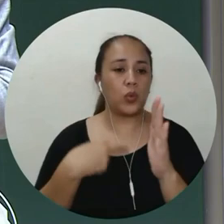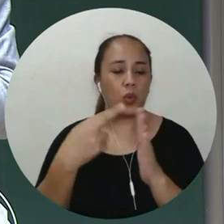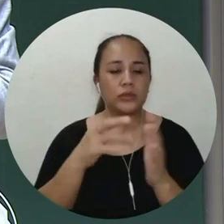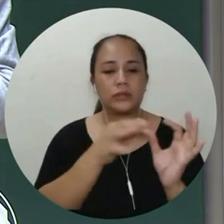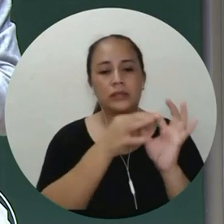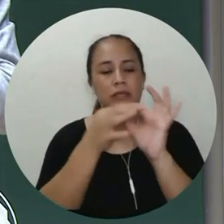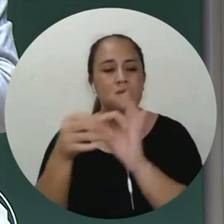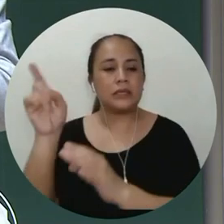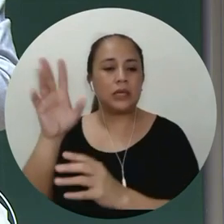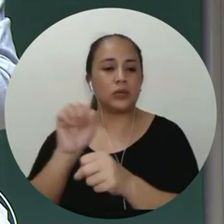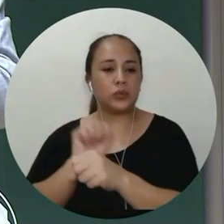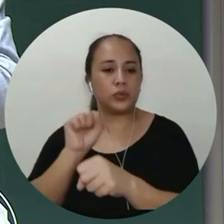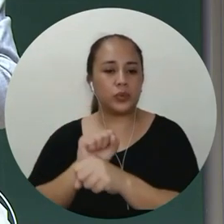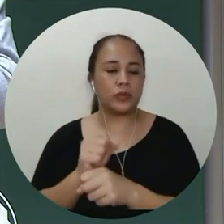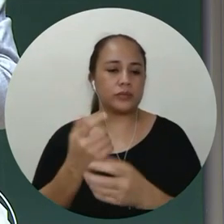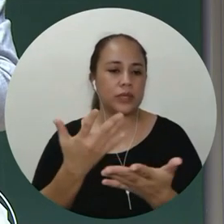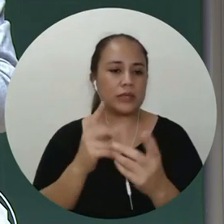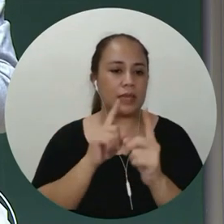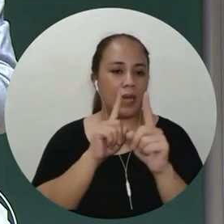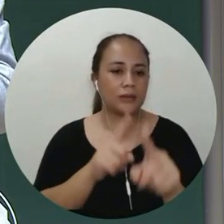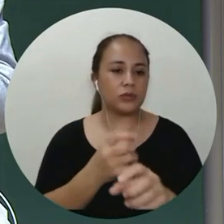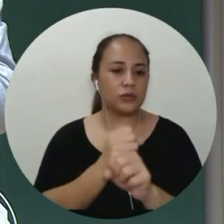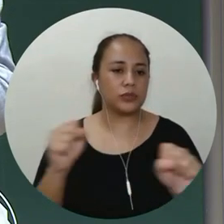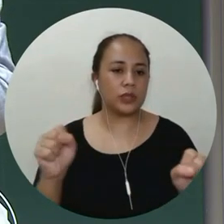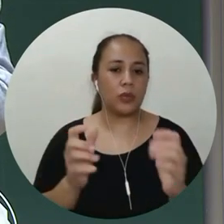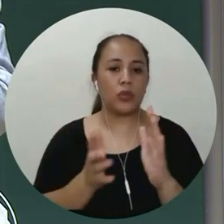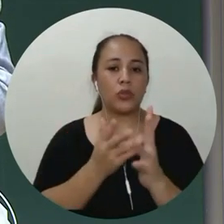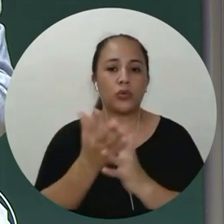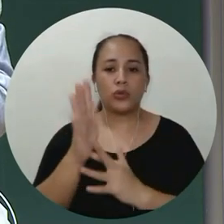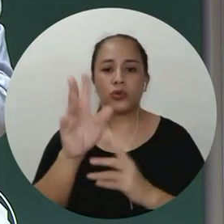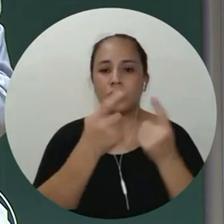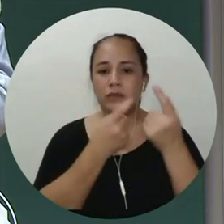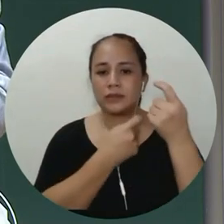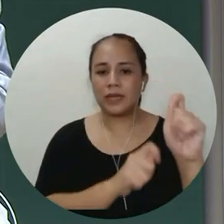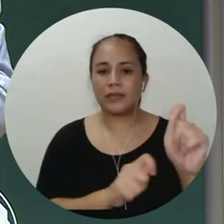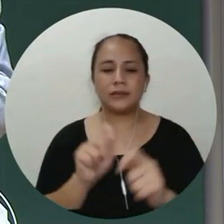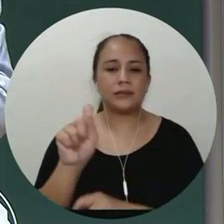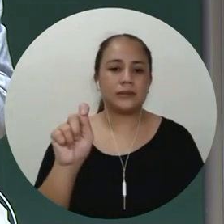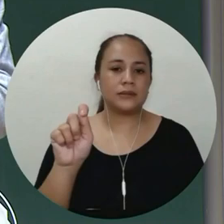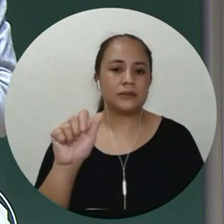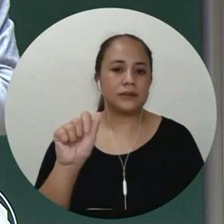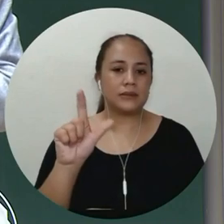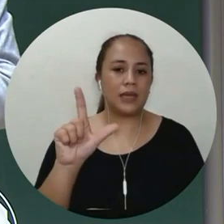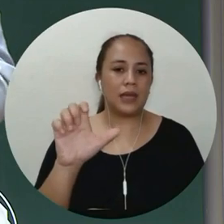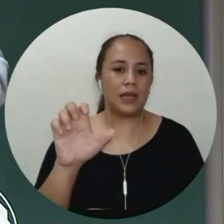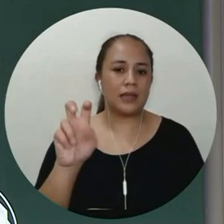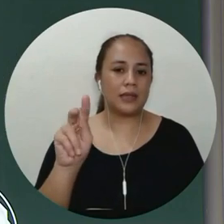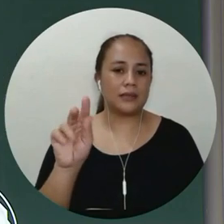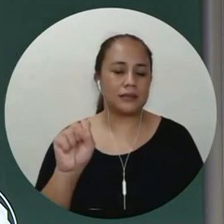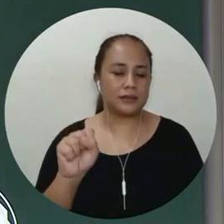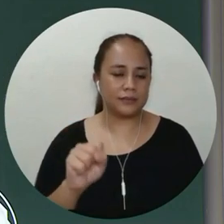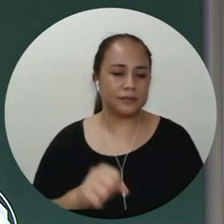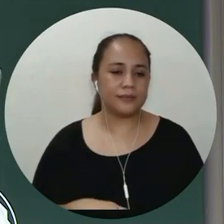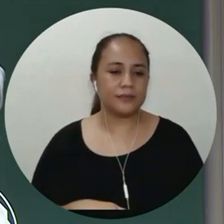and the answers to save through your talents. 237 나라 5천 종족을 살리는 데 있어서 이